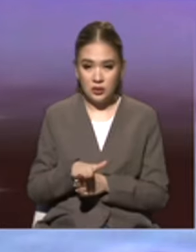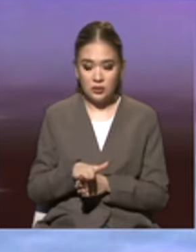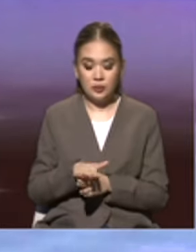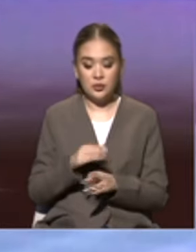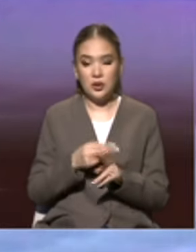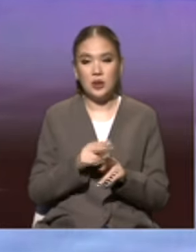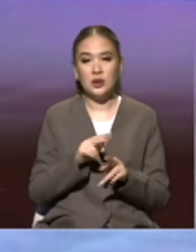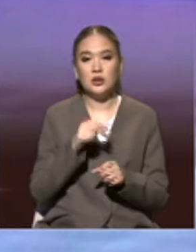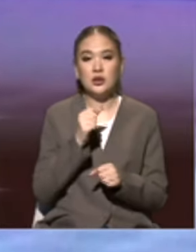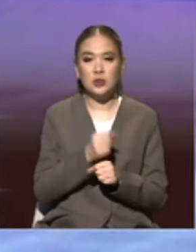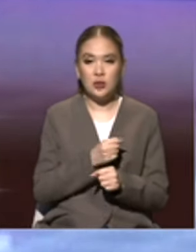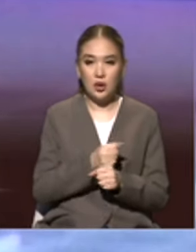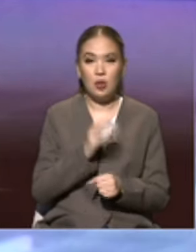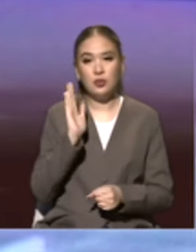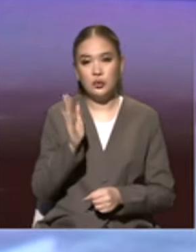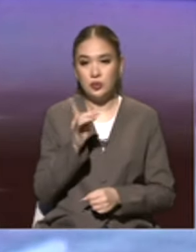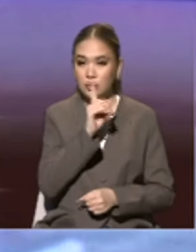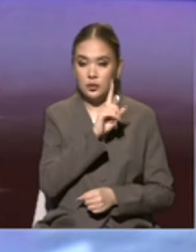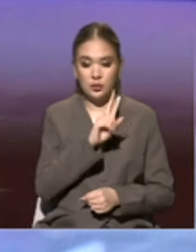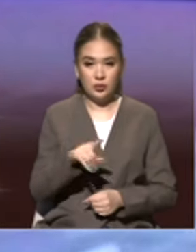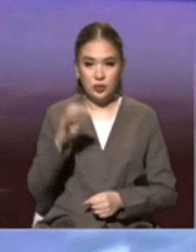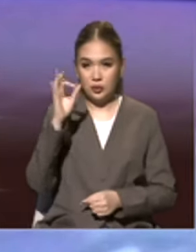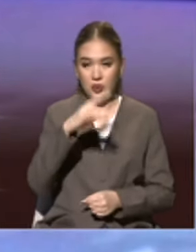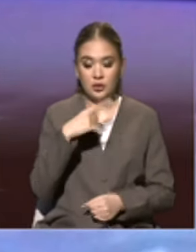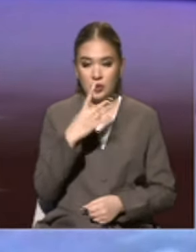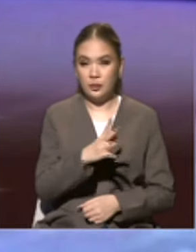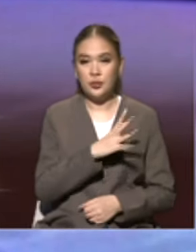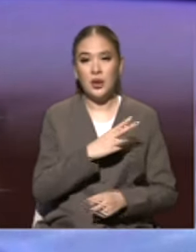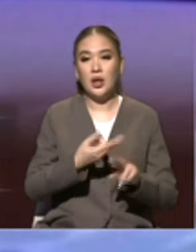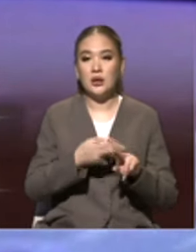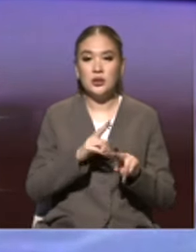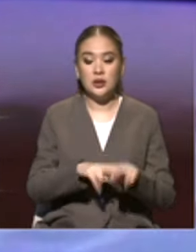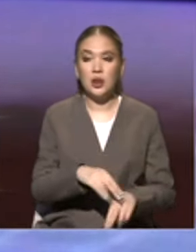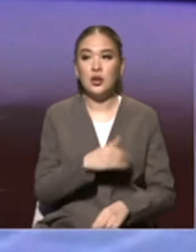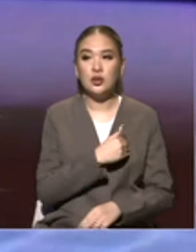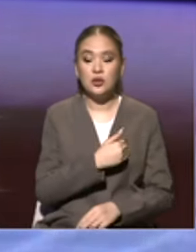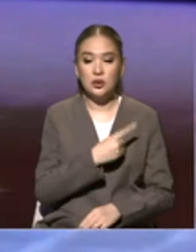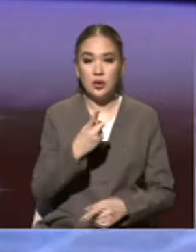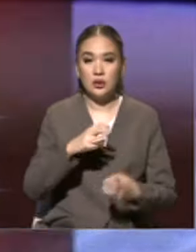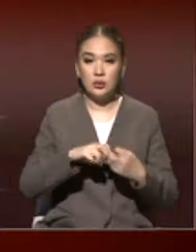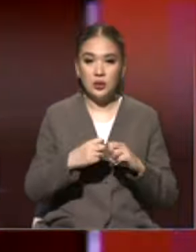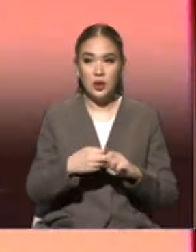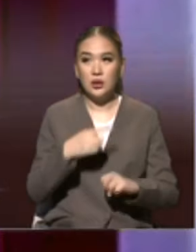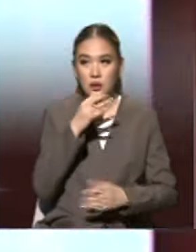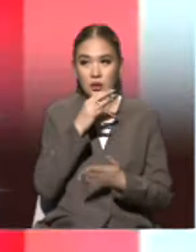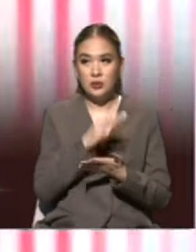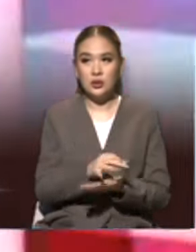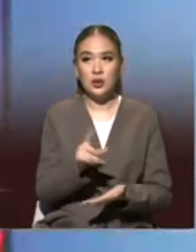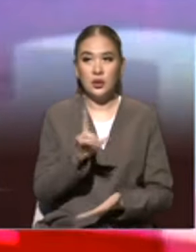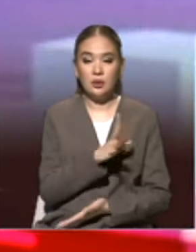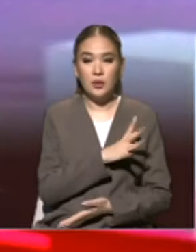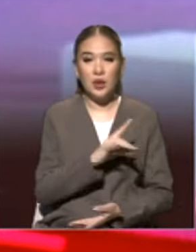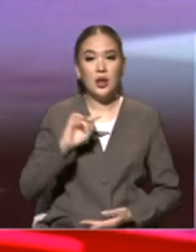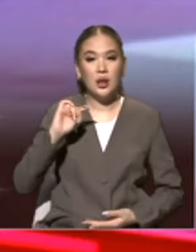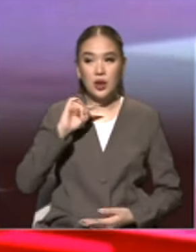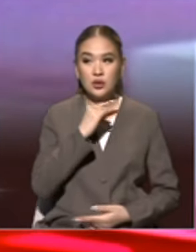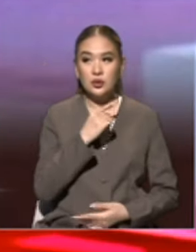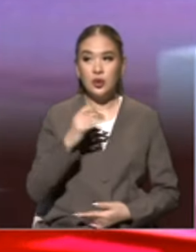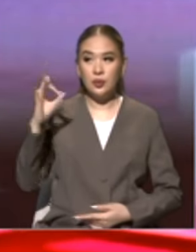жасамасаң істемейміз деген мәселе келеді соңында дейді. Сондықтан мен мына жерде бір мәселе айтқым келеді. Ырықтандыру туралы айтылып жатыр қазір, либерализация экономики